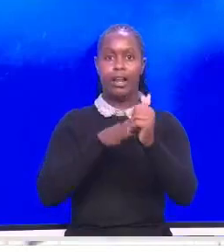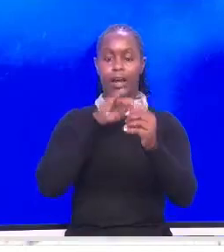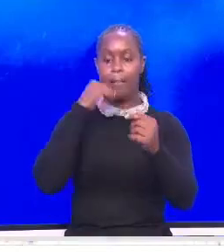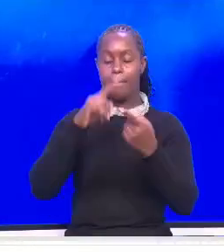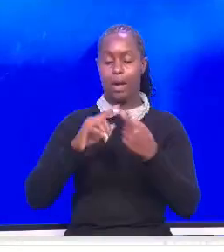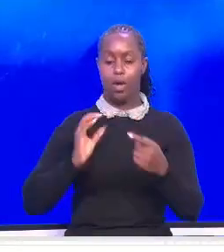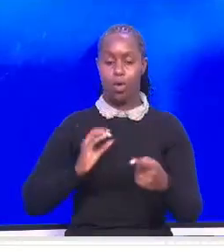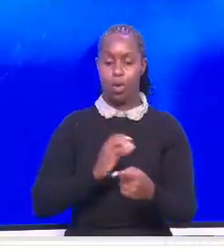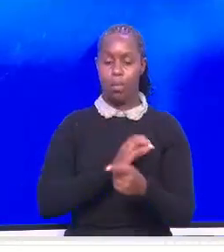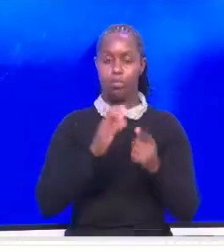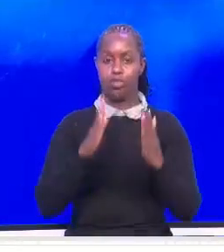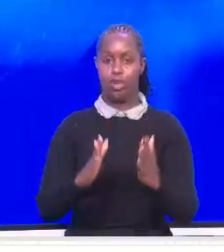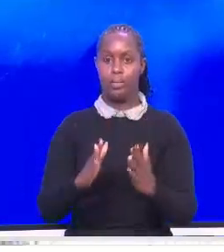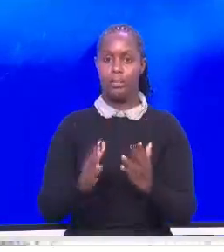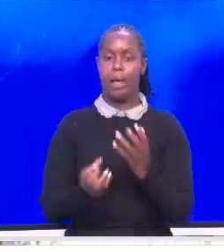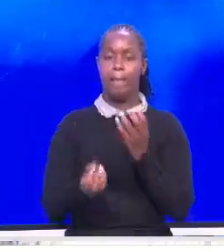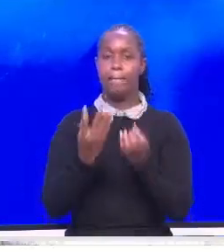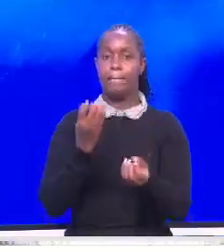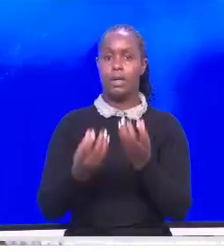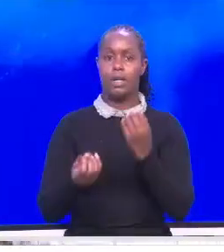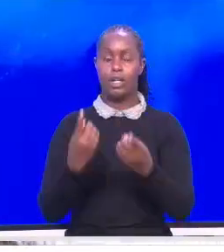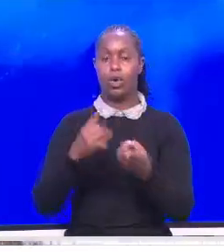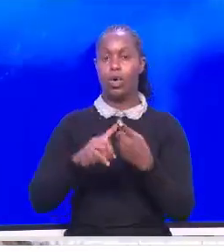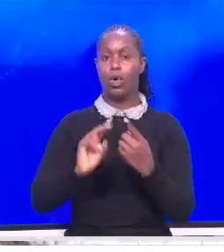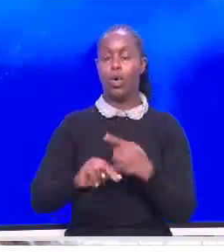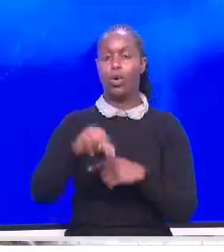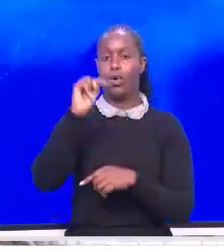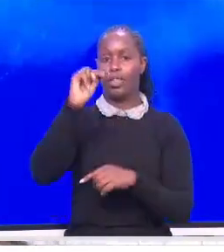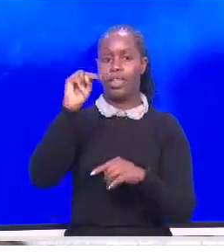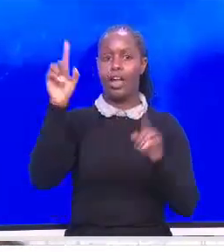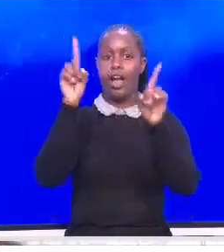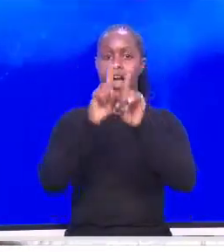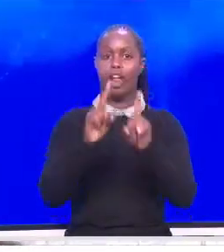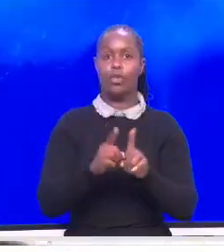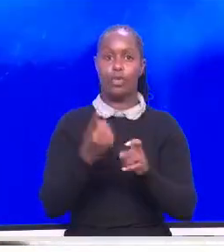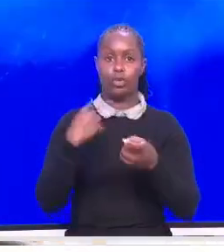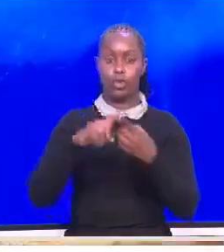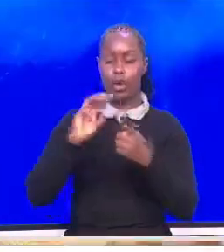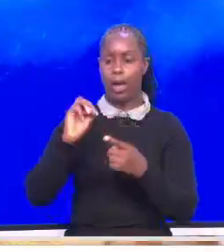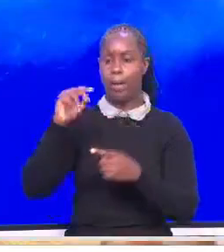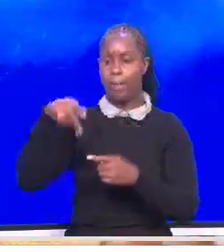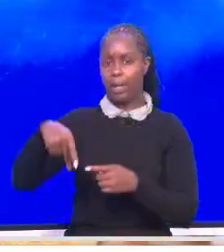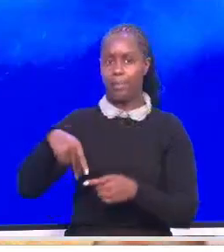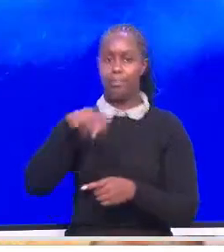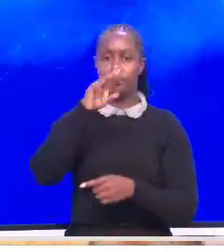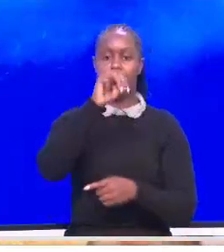kaunti ndogo ya Baringo Kaskazini, Malak Namai, na mbunge wa eneo hilo Joseph Makilap,